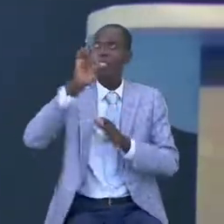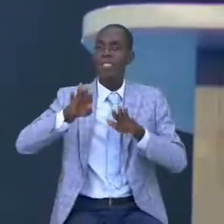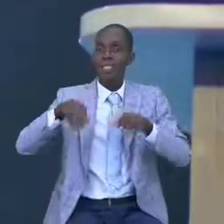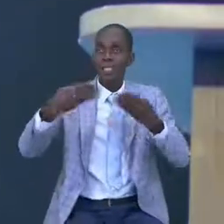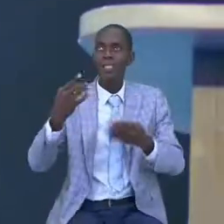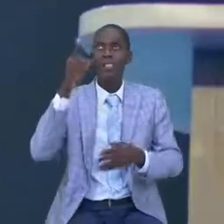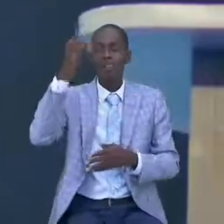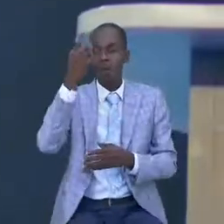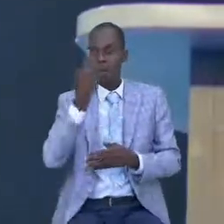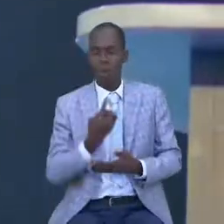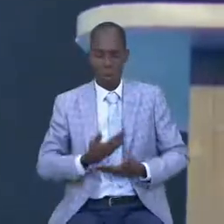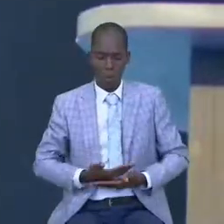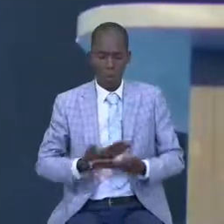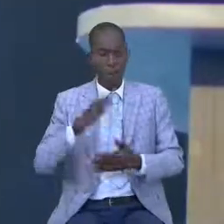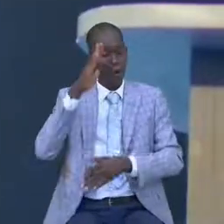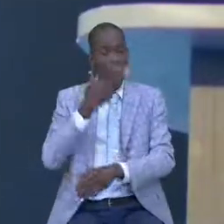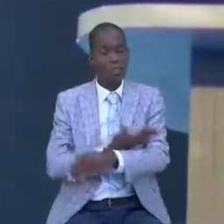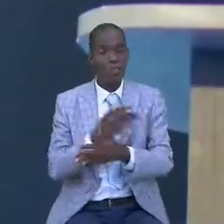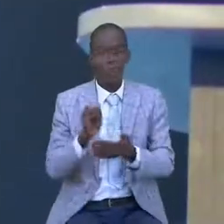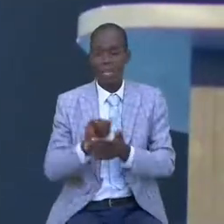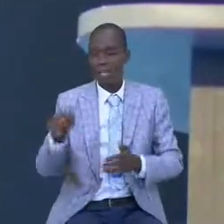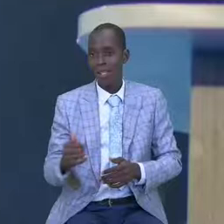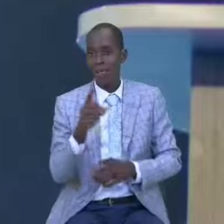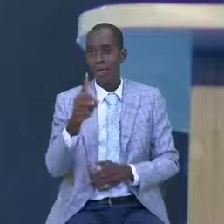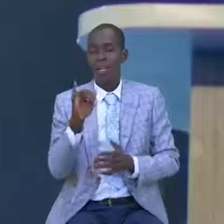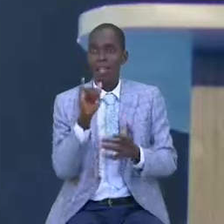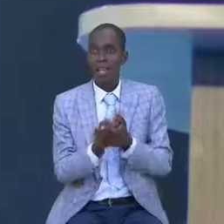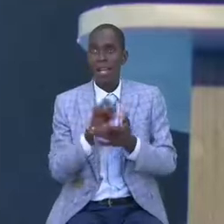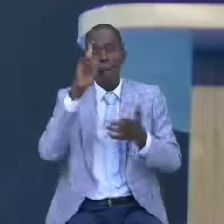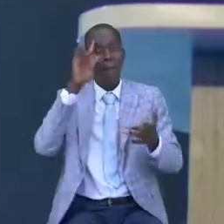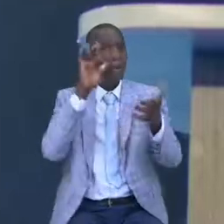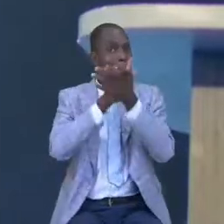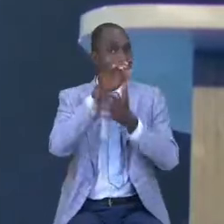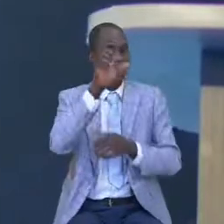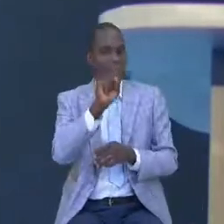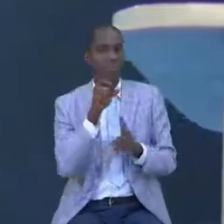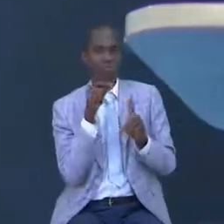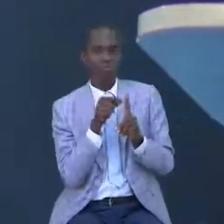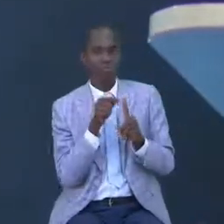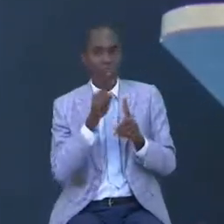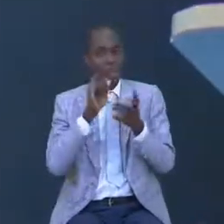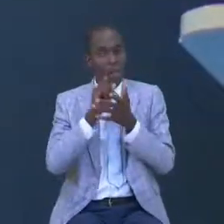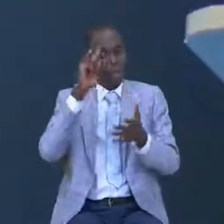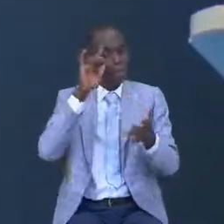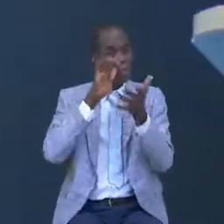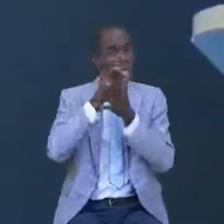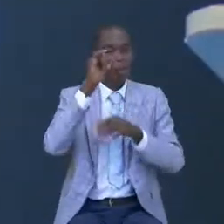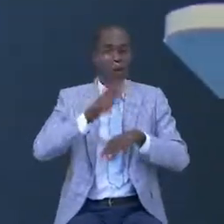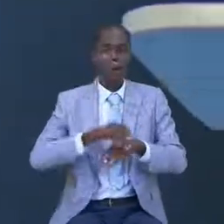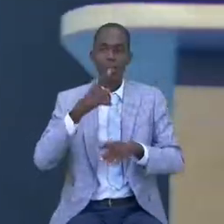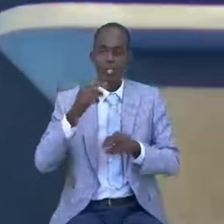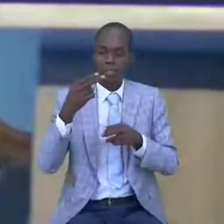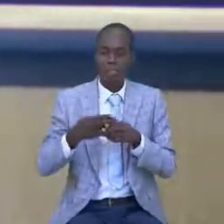que tu seras sauvé. Car Dieu a tant aimé le monde qu'il a donné son Fils unique afin que